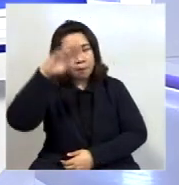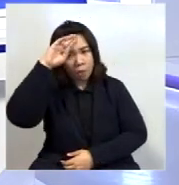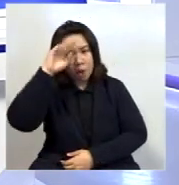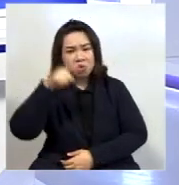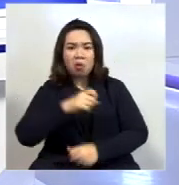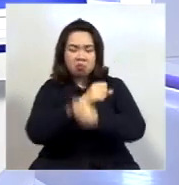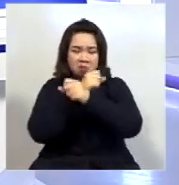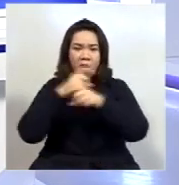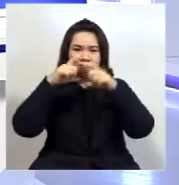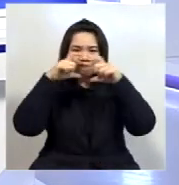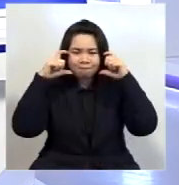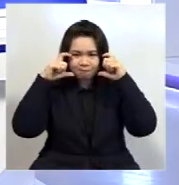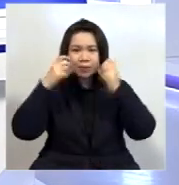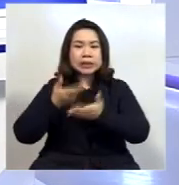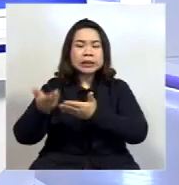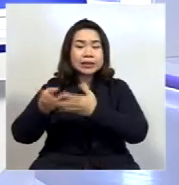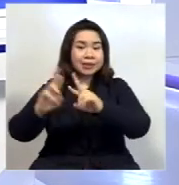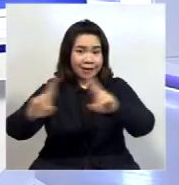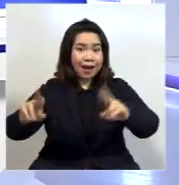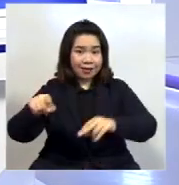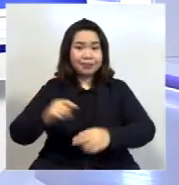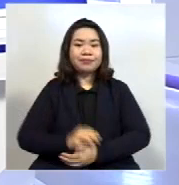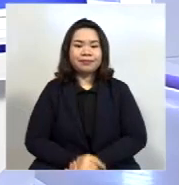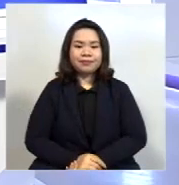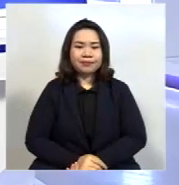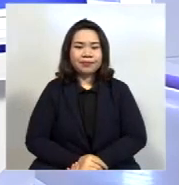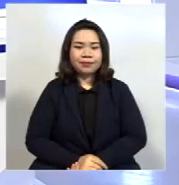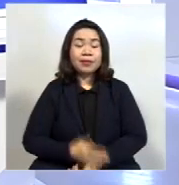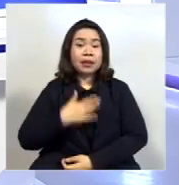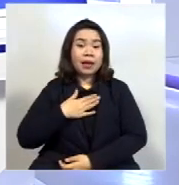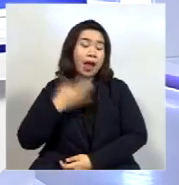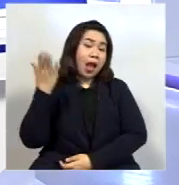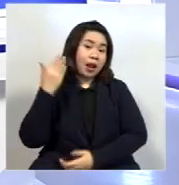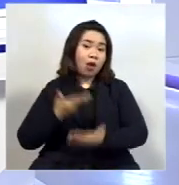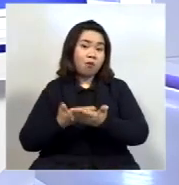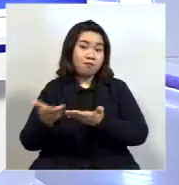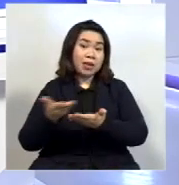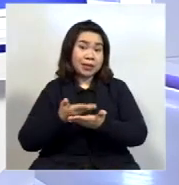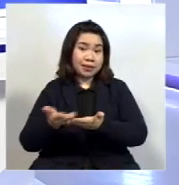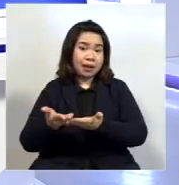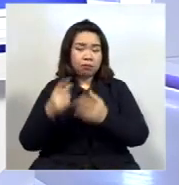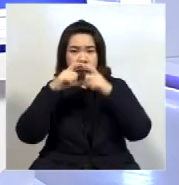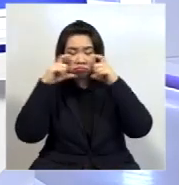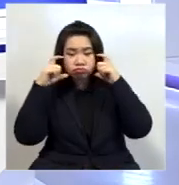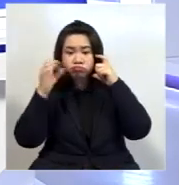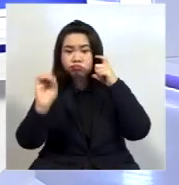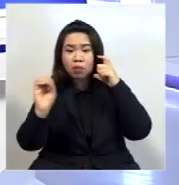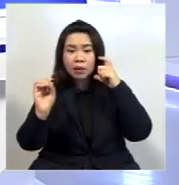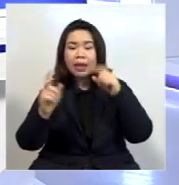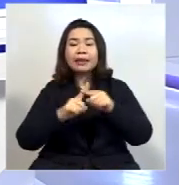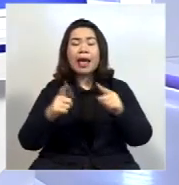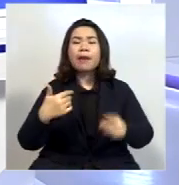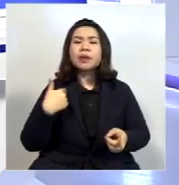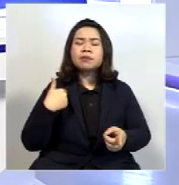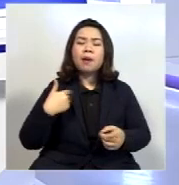าจจะต้องใช้หน้ากากอนามัยแบบที่เขาจำหน่ายกันอยู่นะคะ ใช่ช่วงที่ดิฉันไปซื้อหน้ากากอนามัยทางการแพทย์เราไม่มีแต่ว่าเขายังมี